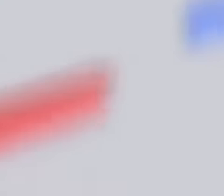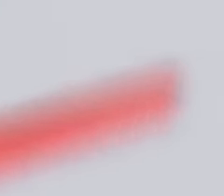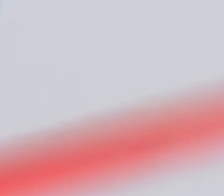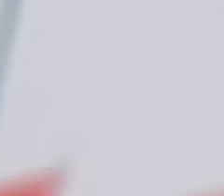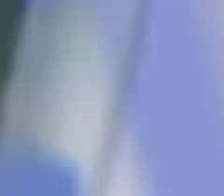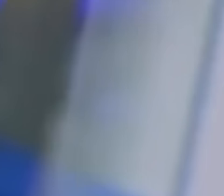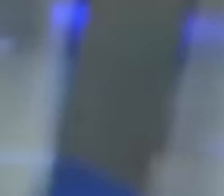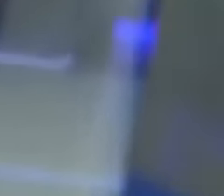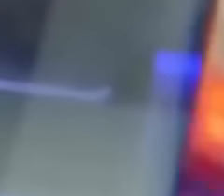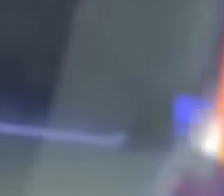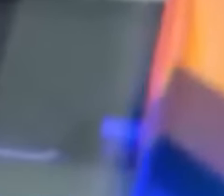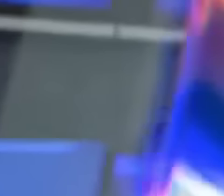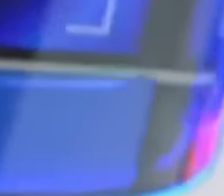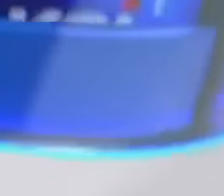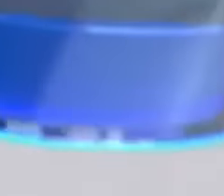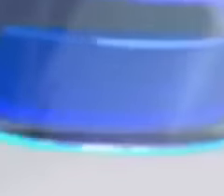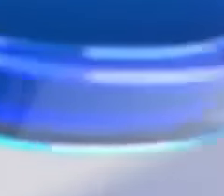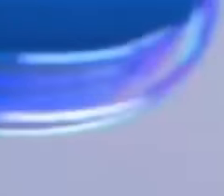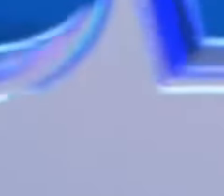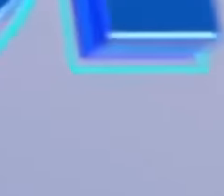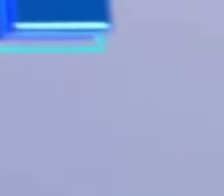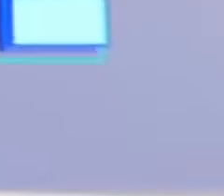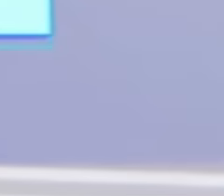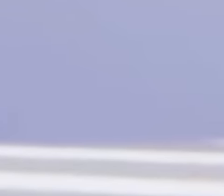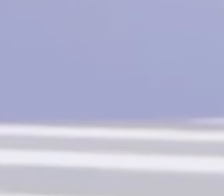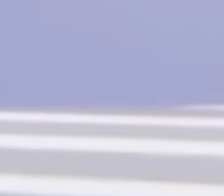sama-sama tayong magiging sasaki!